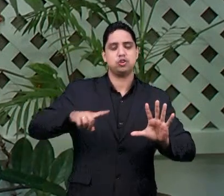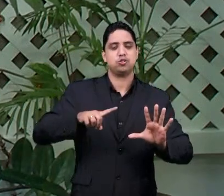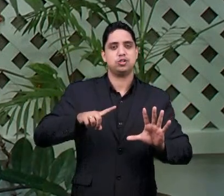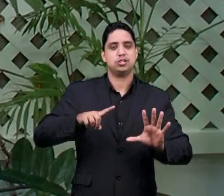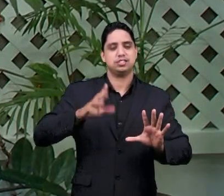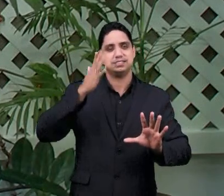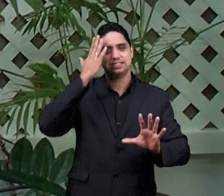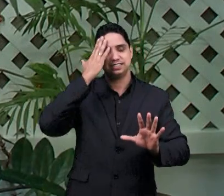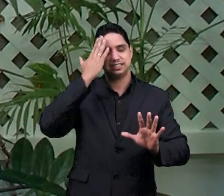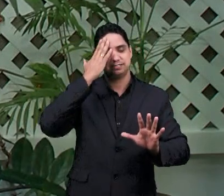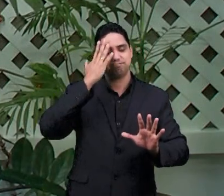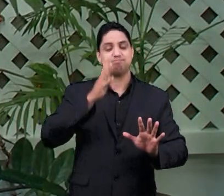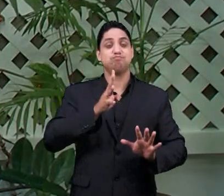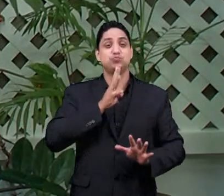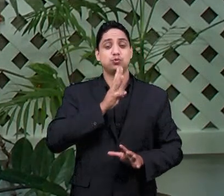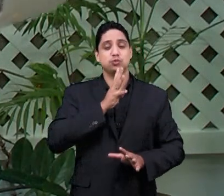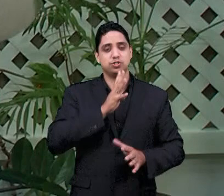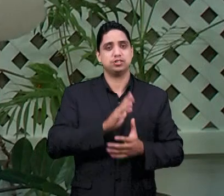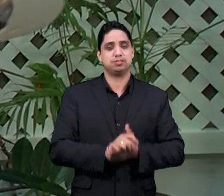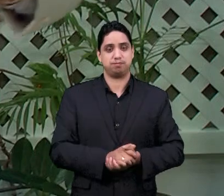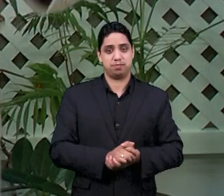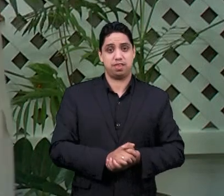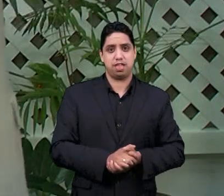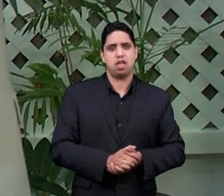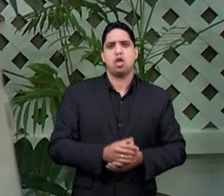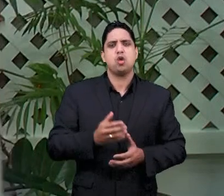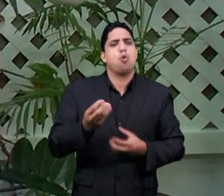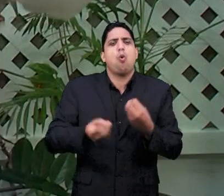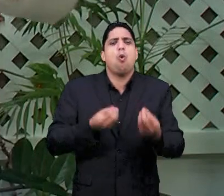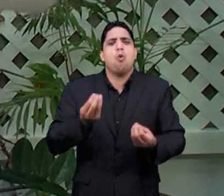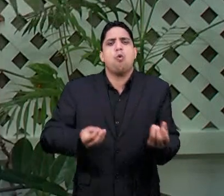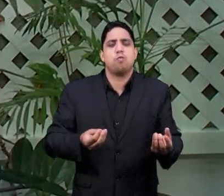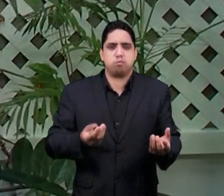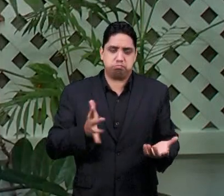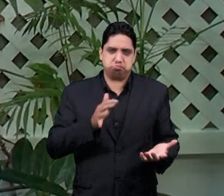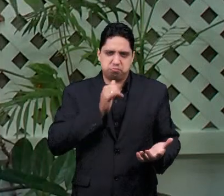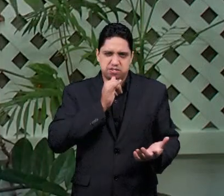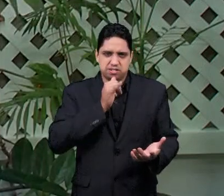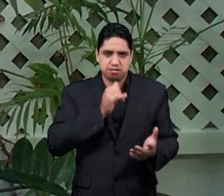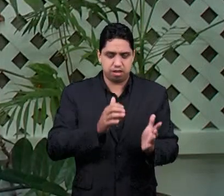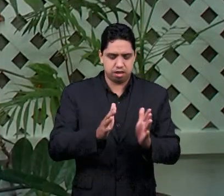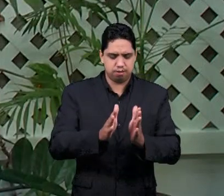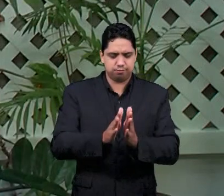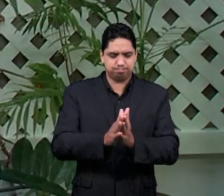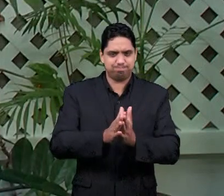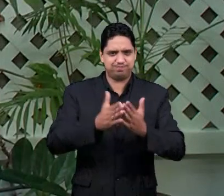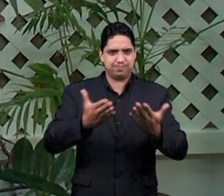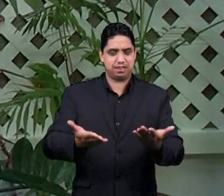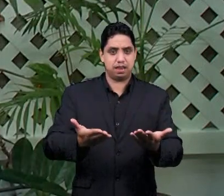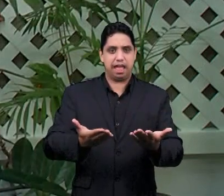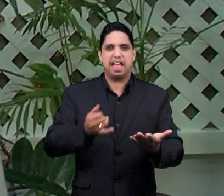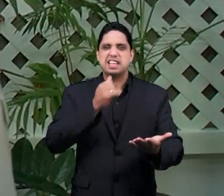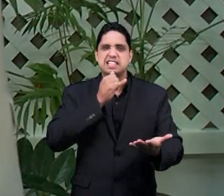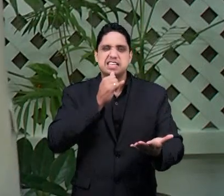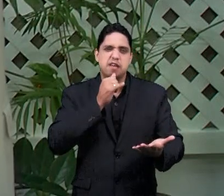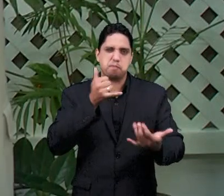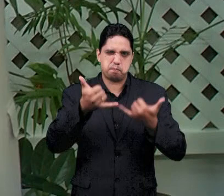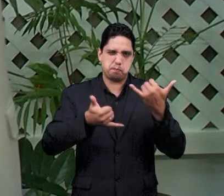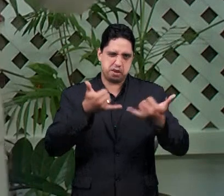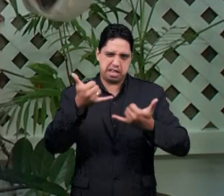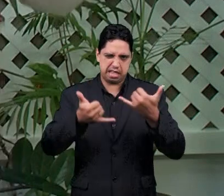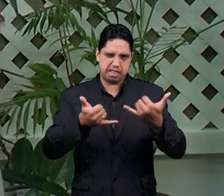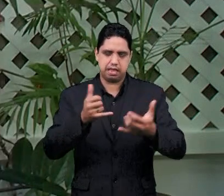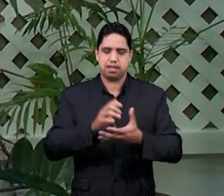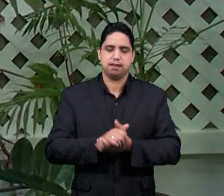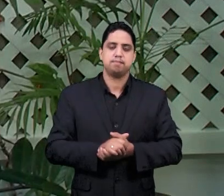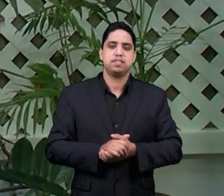Voyez bien, quand on ouvre un texte biblique, n'importe quel texte, une rencontre de Jésus. Jésus